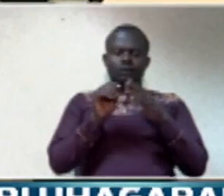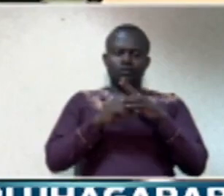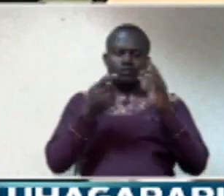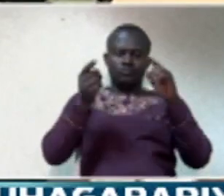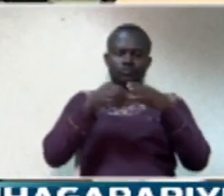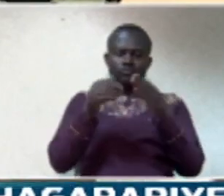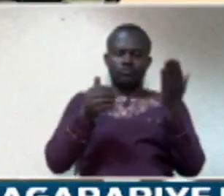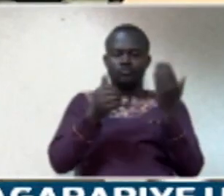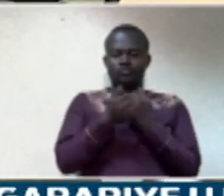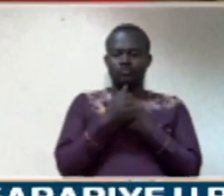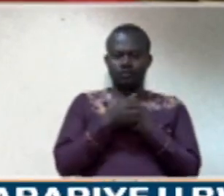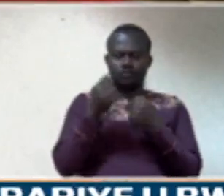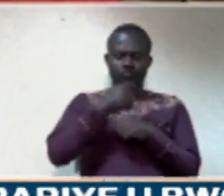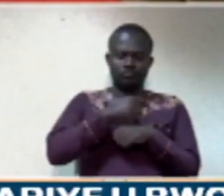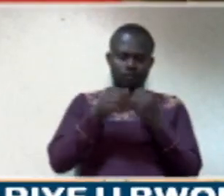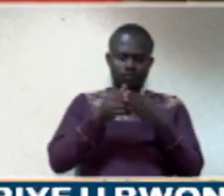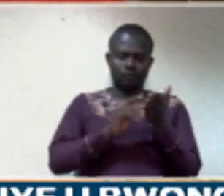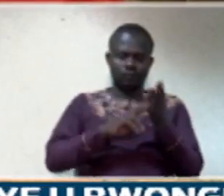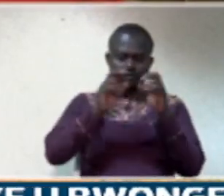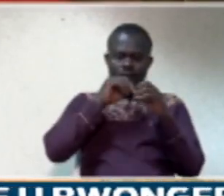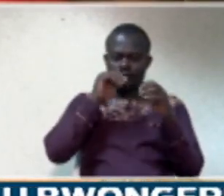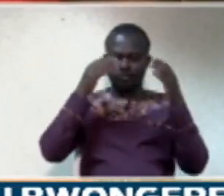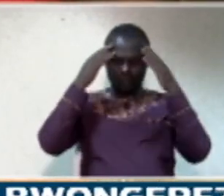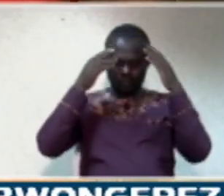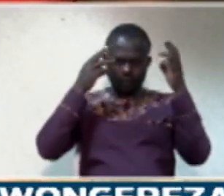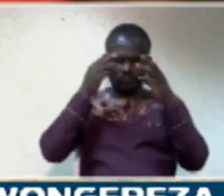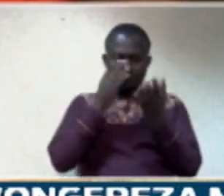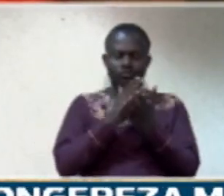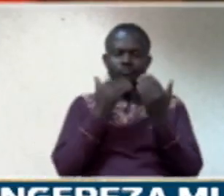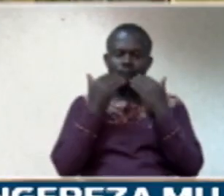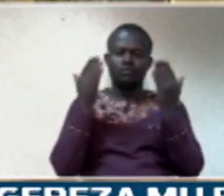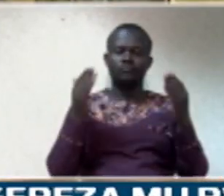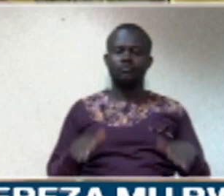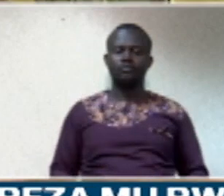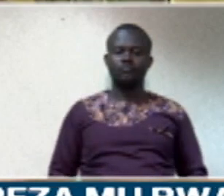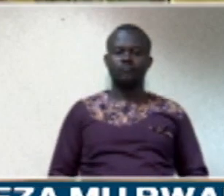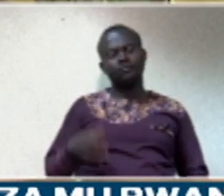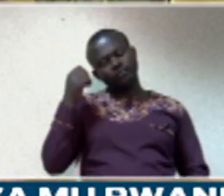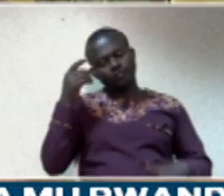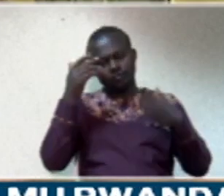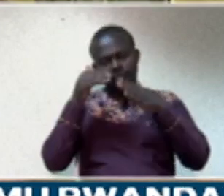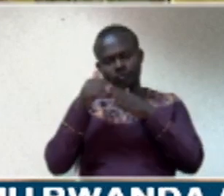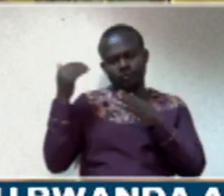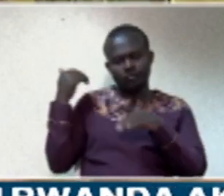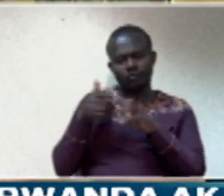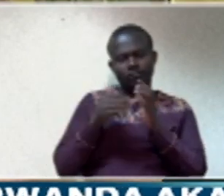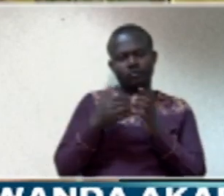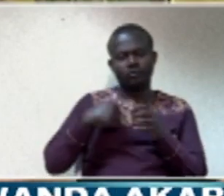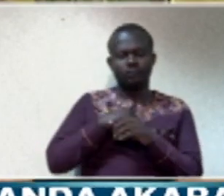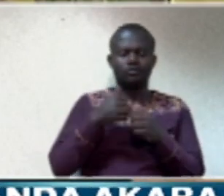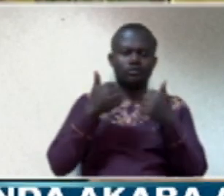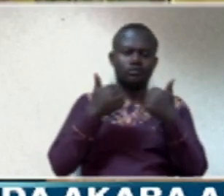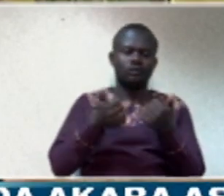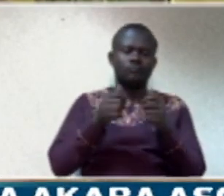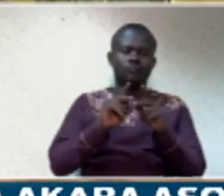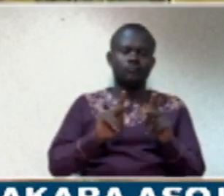Rubavu muri iyi minsi nabo bemeza ko nta mpungenge bafite. Impungenge yo zabayeho ari kurebye ubu ngo butumeze neza n'amahoro nta